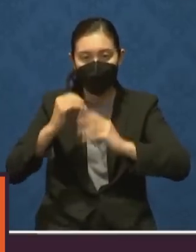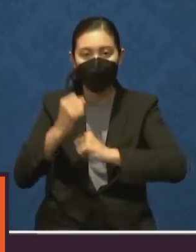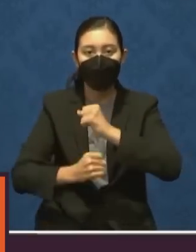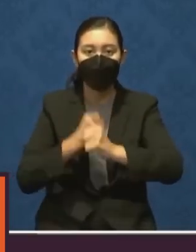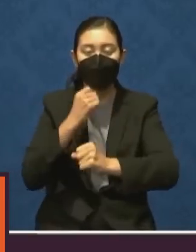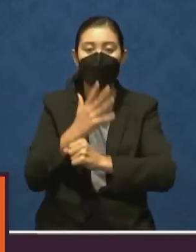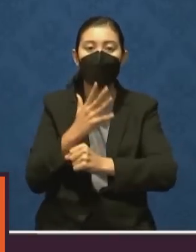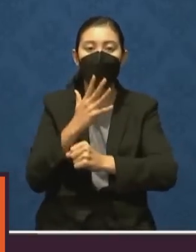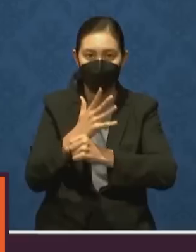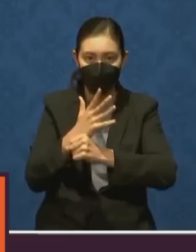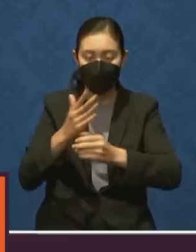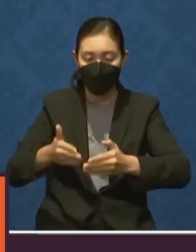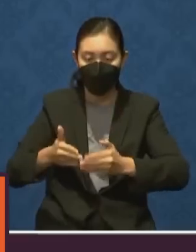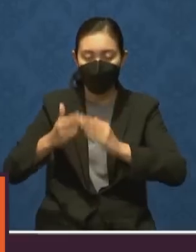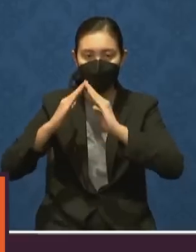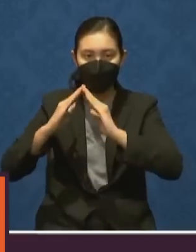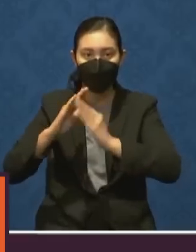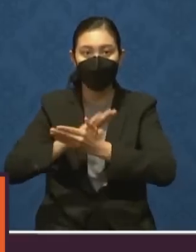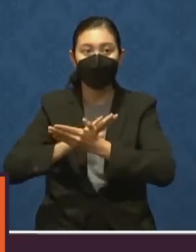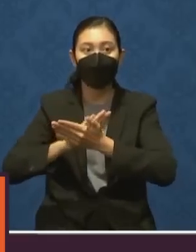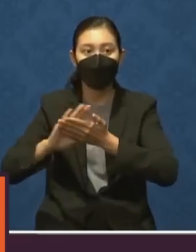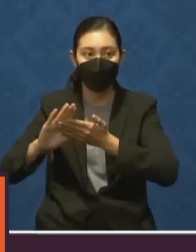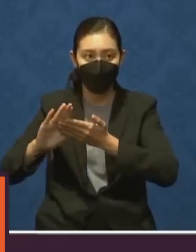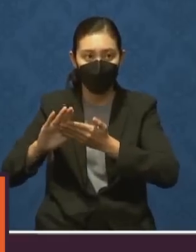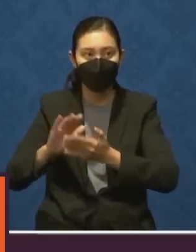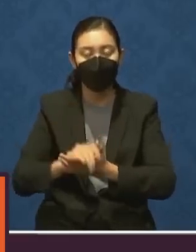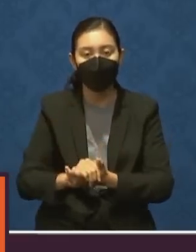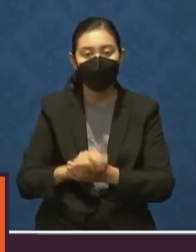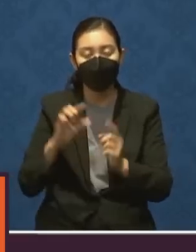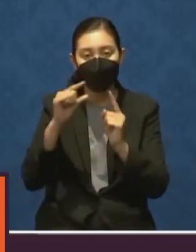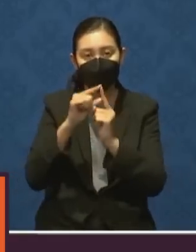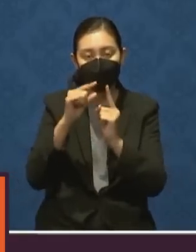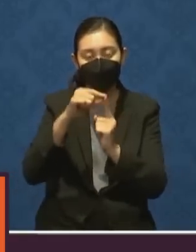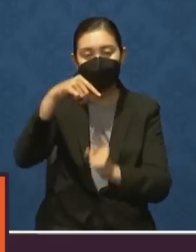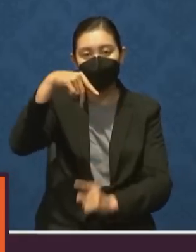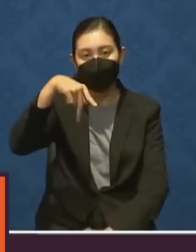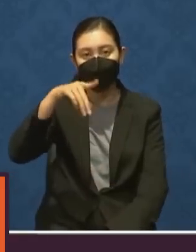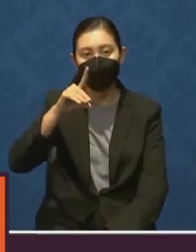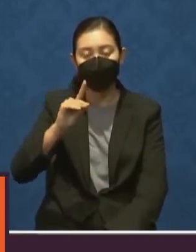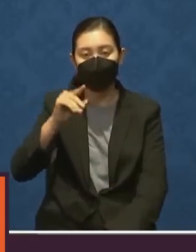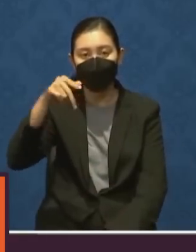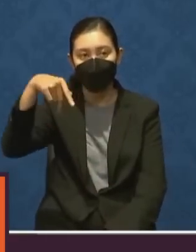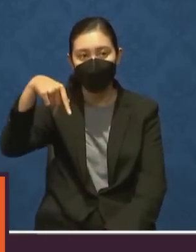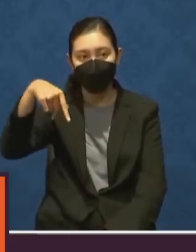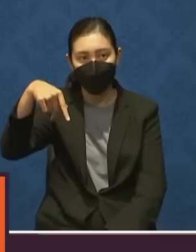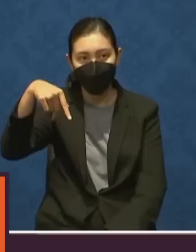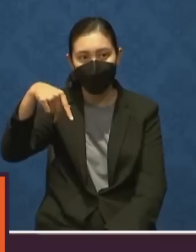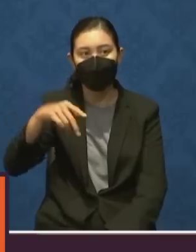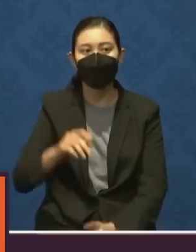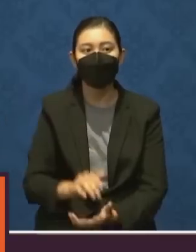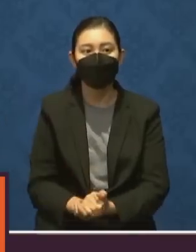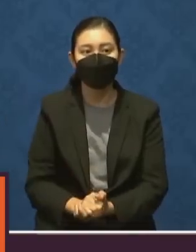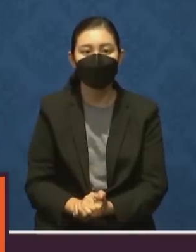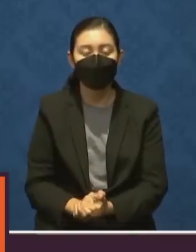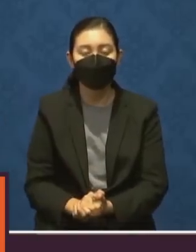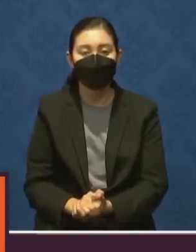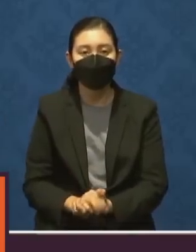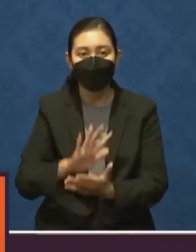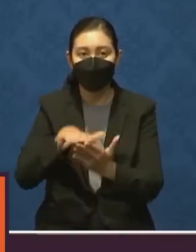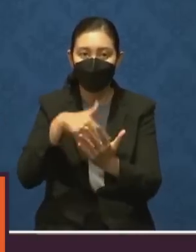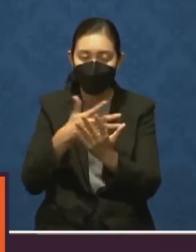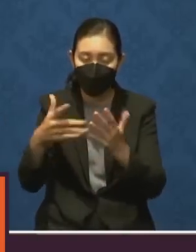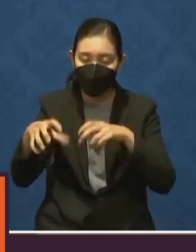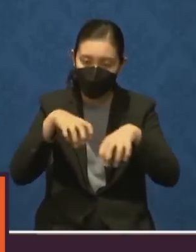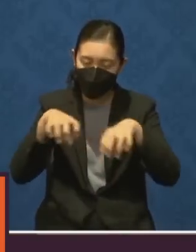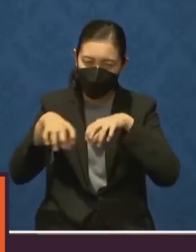นพัฒนาพลังงานไฟ้าเรีกวายดว PDP นะครับPower Development Planเป็แนระยะยาวหนอยครับวางมา 20